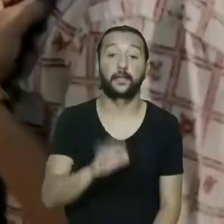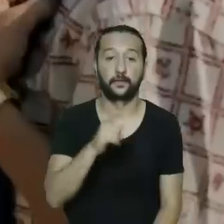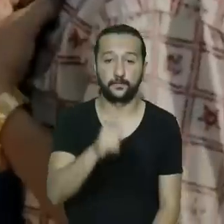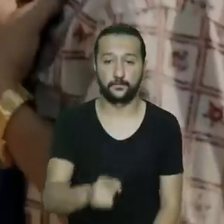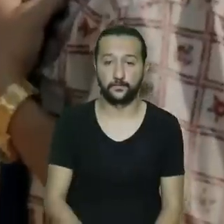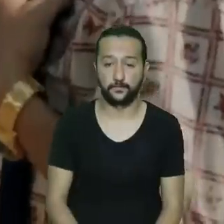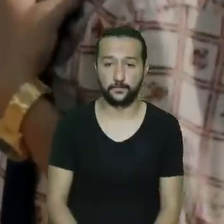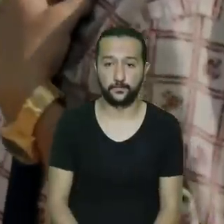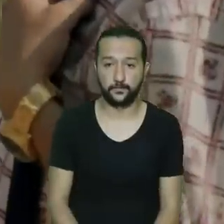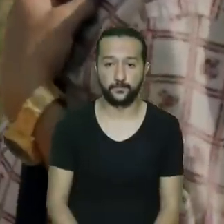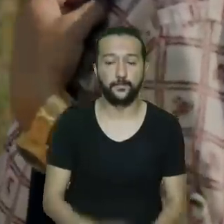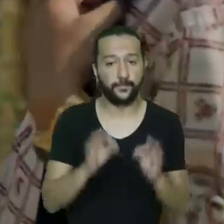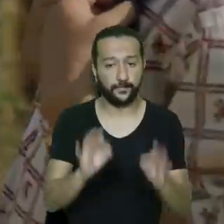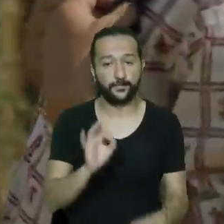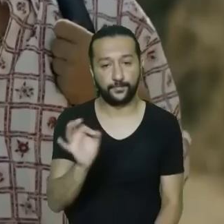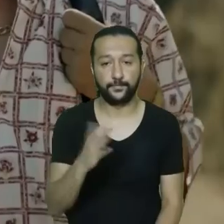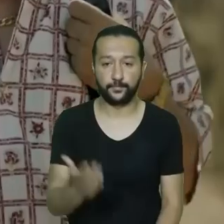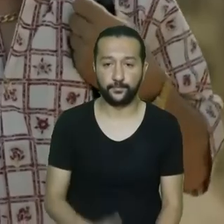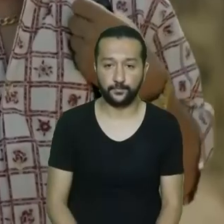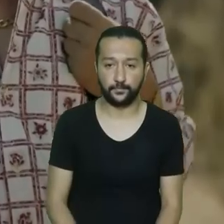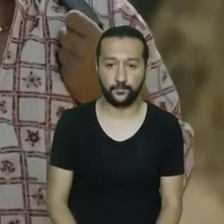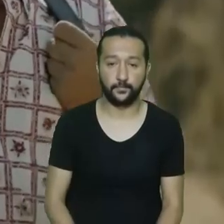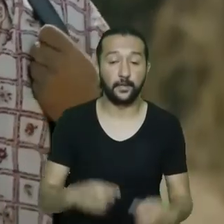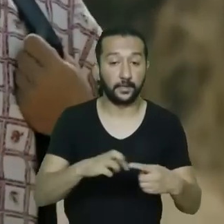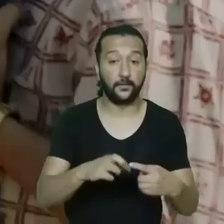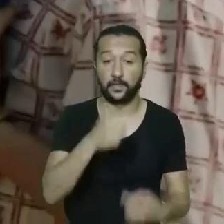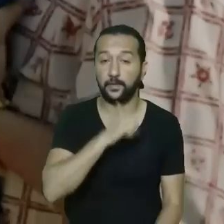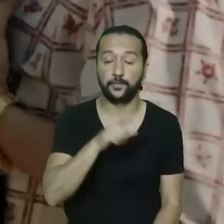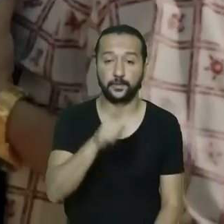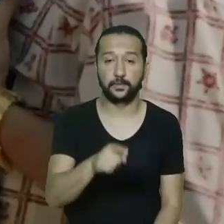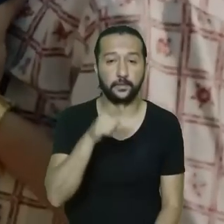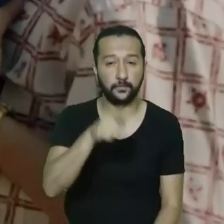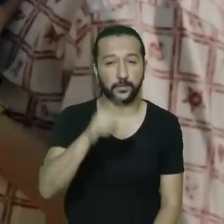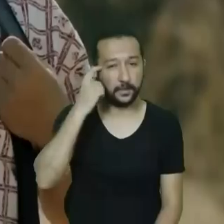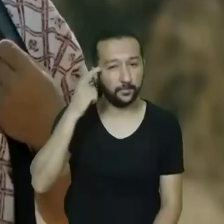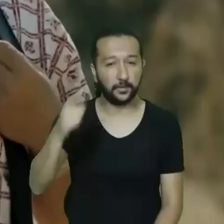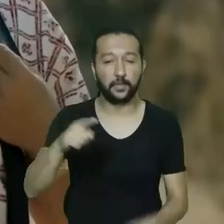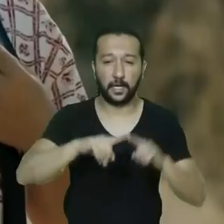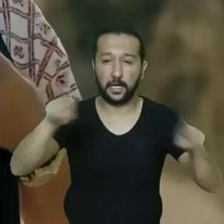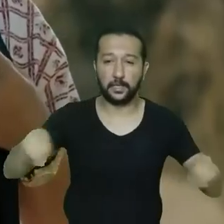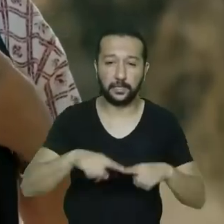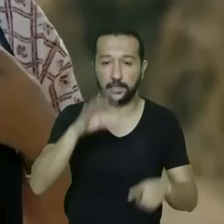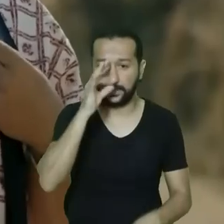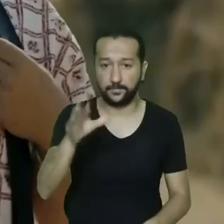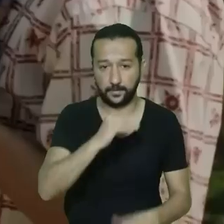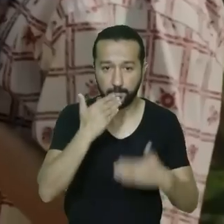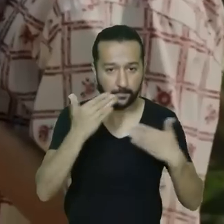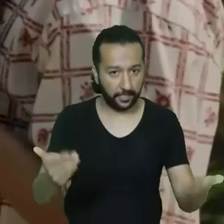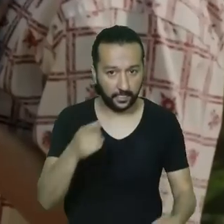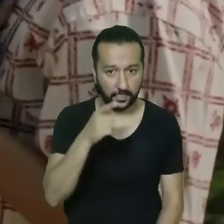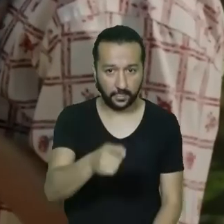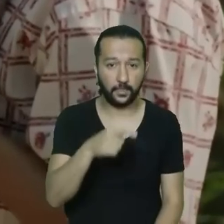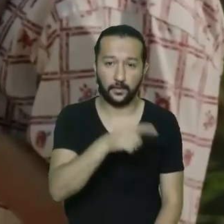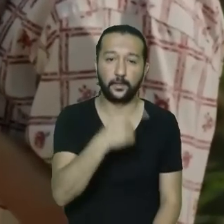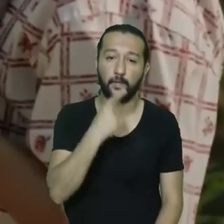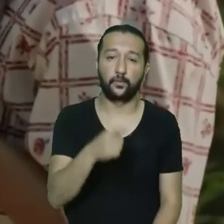yani. Evet. Rafet abi, sen bu harita meselesini kimseye dedin mi?